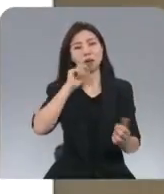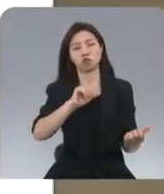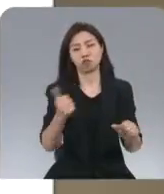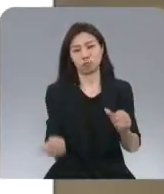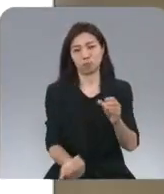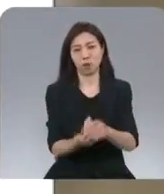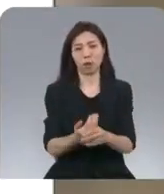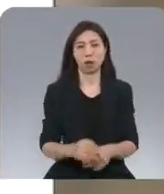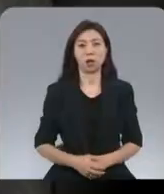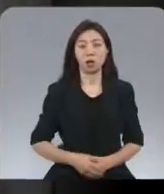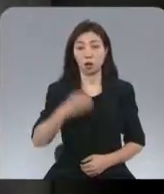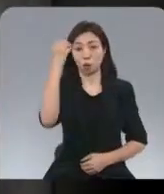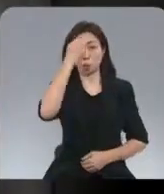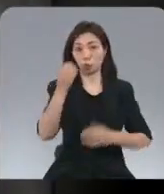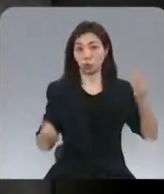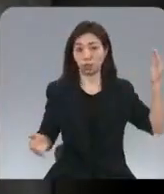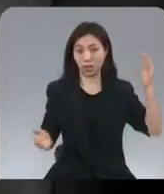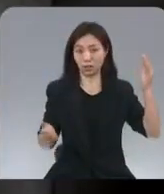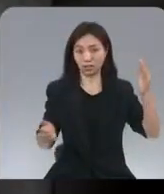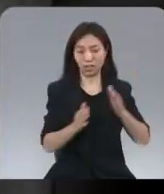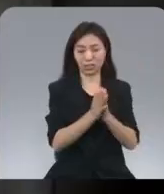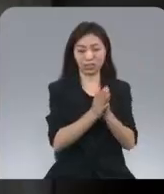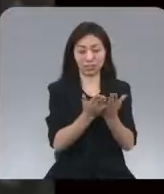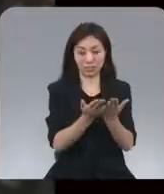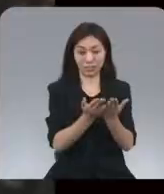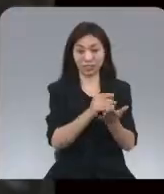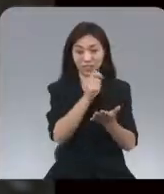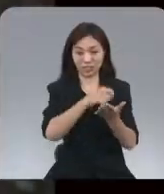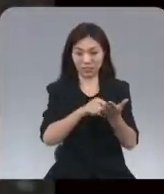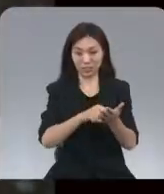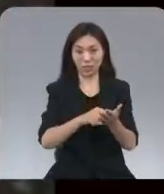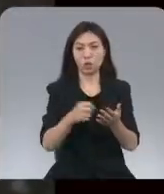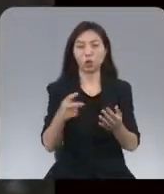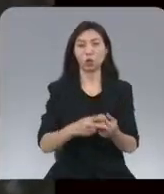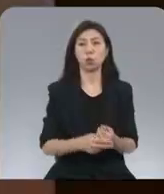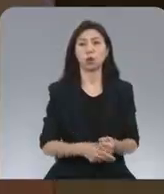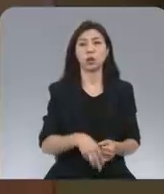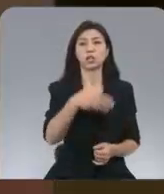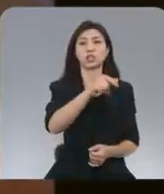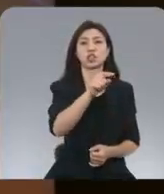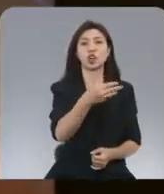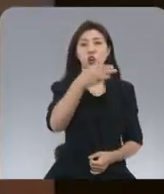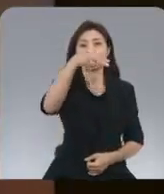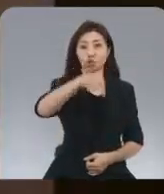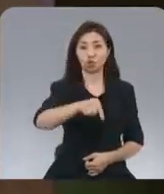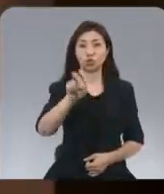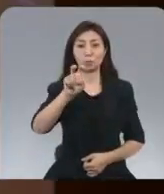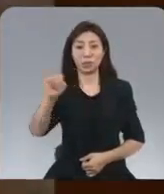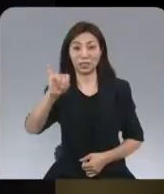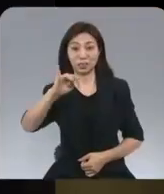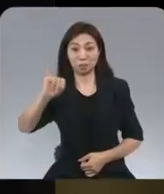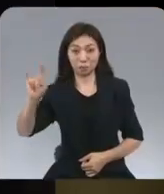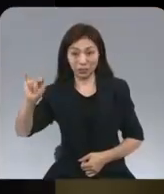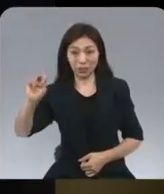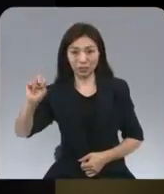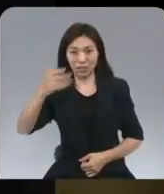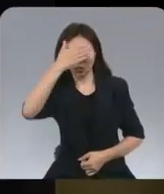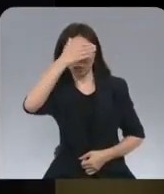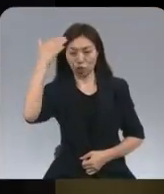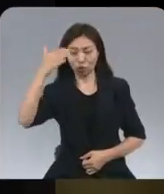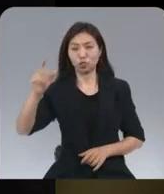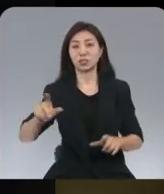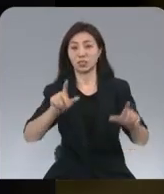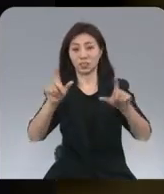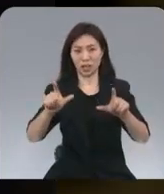dihormati Gang dilaporkan mengalami serangan jantung di rumahnya pada tanggal 5 Mei dan dibawa ke rumah sakit Setibanya di rumah